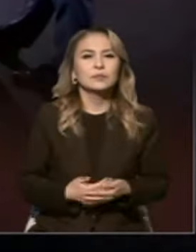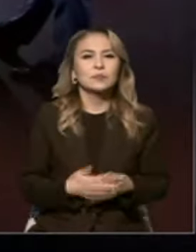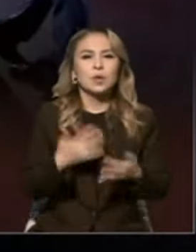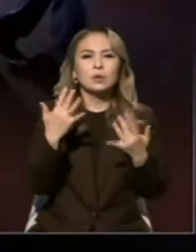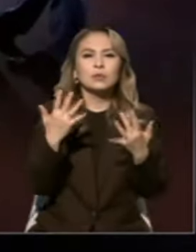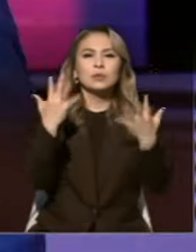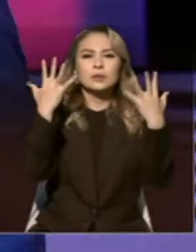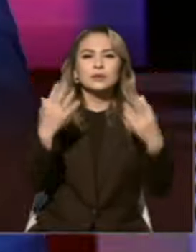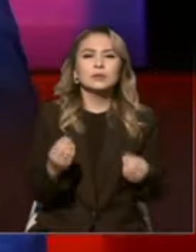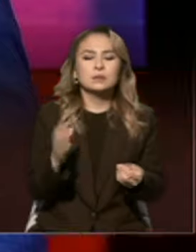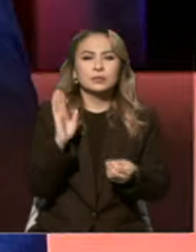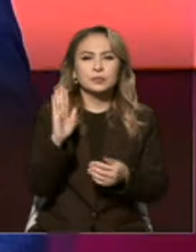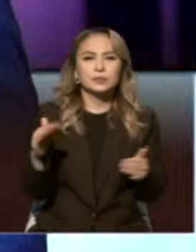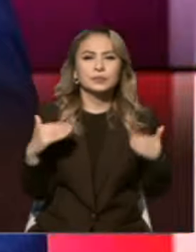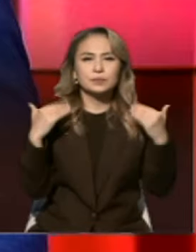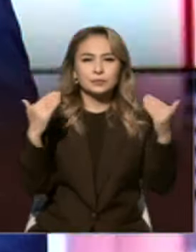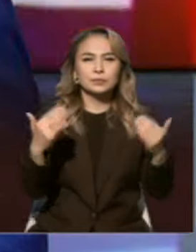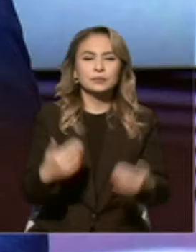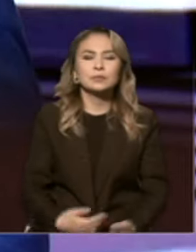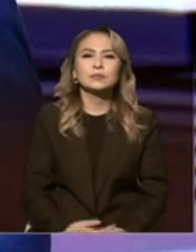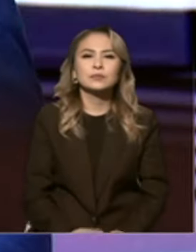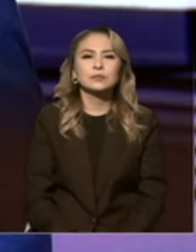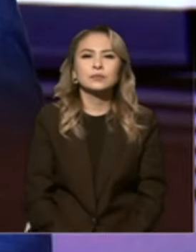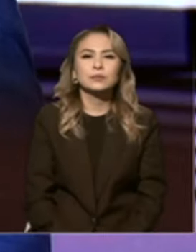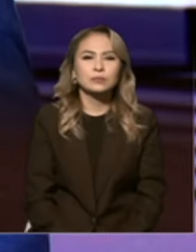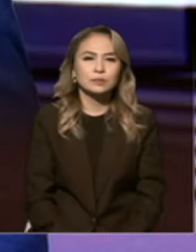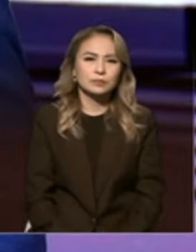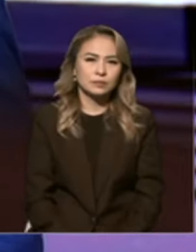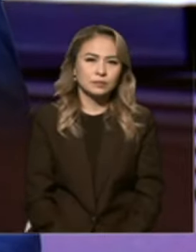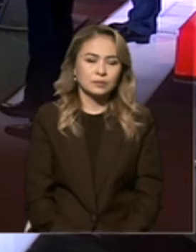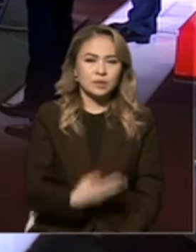күнде ол 9,5 метрге дейін көтеріледі деген?